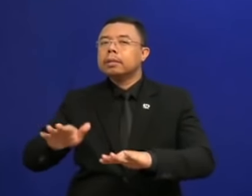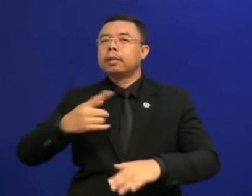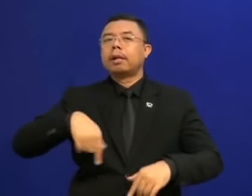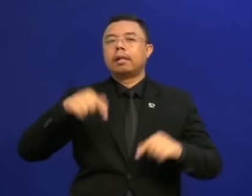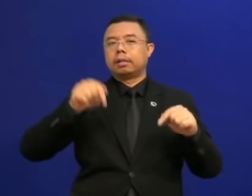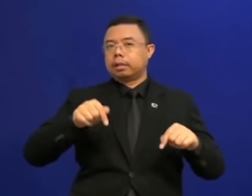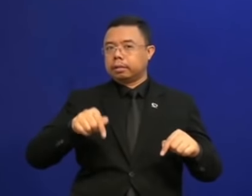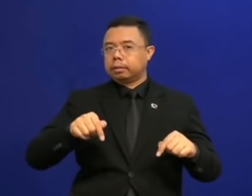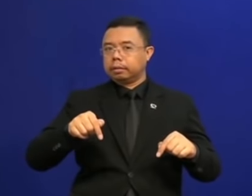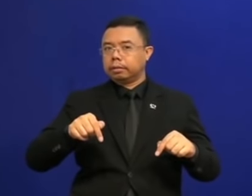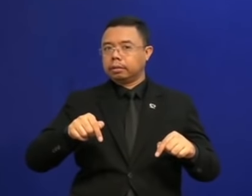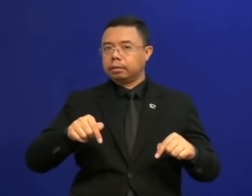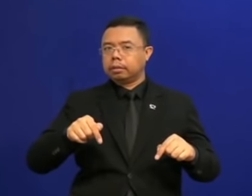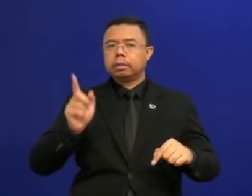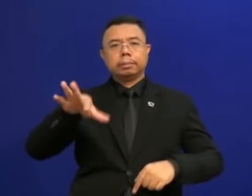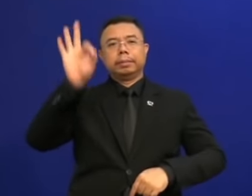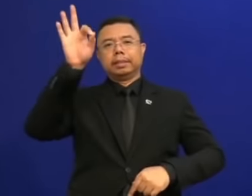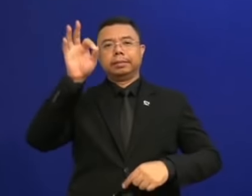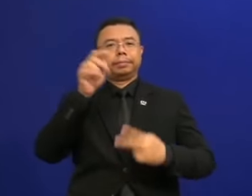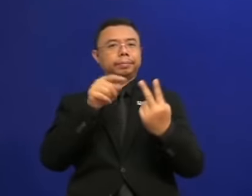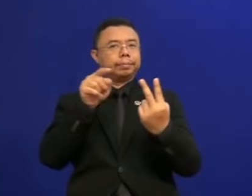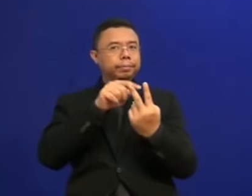sekarang ini. Nah, dia memilih.